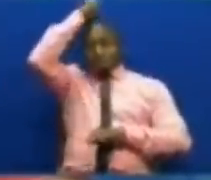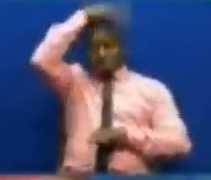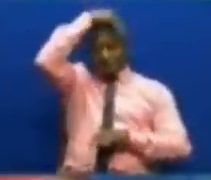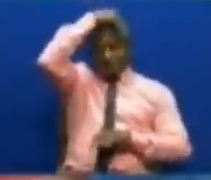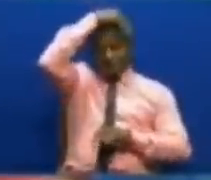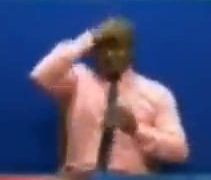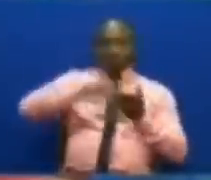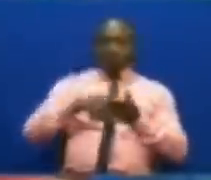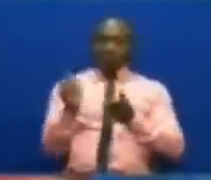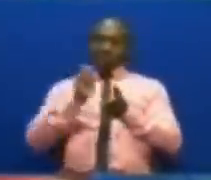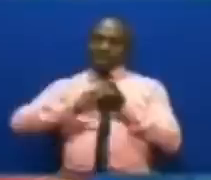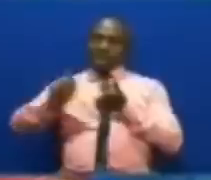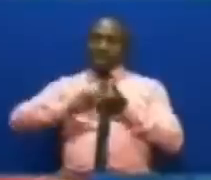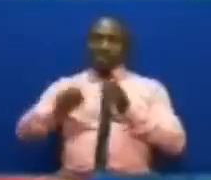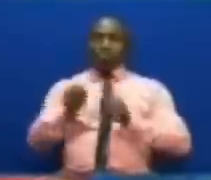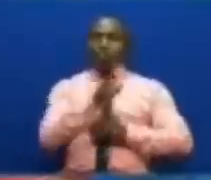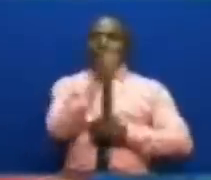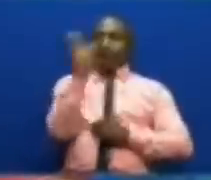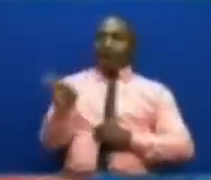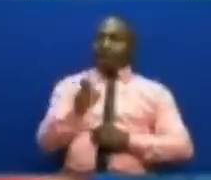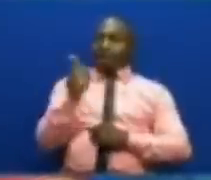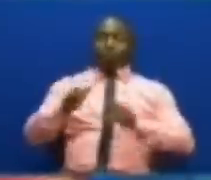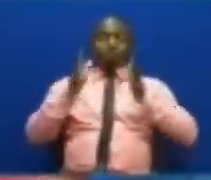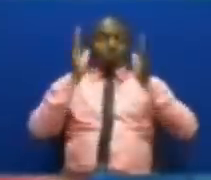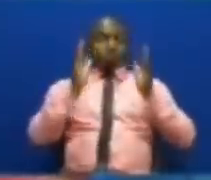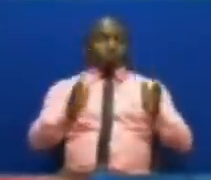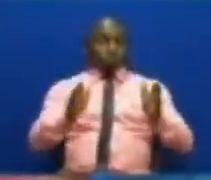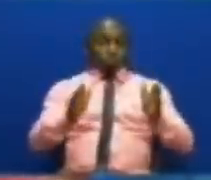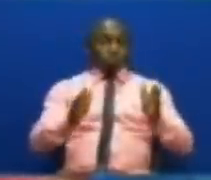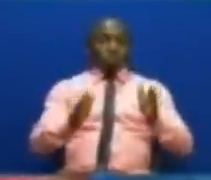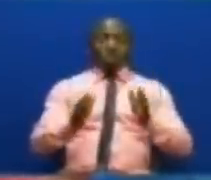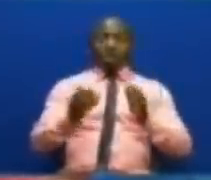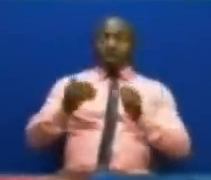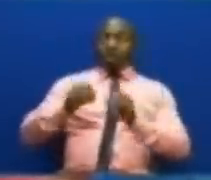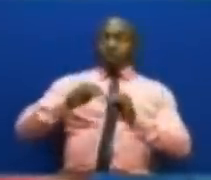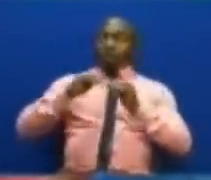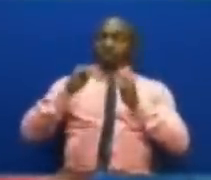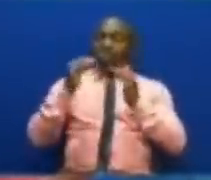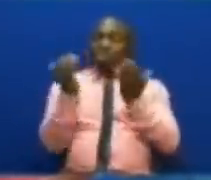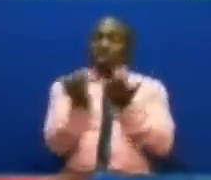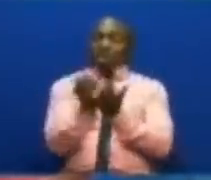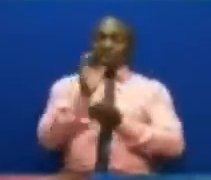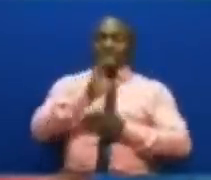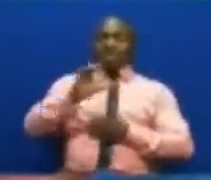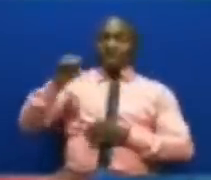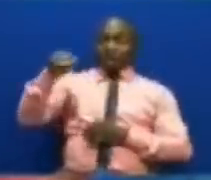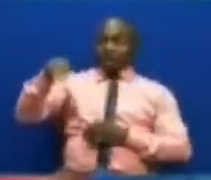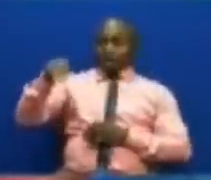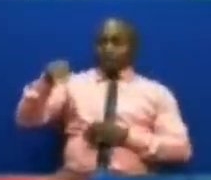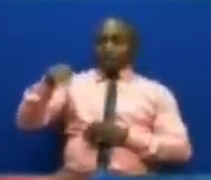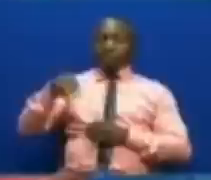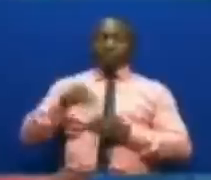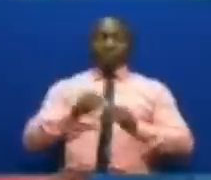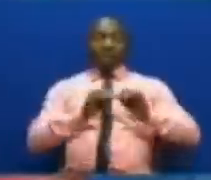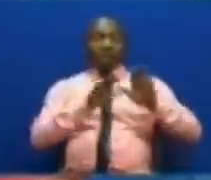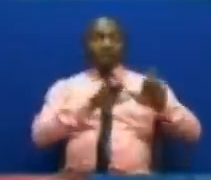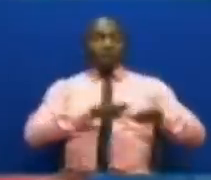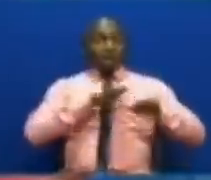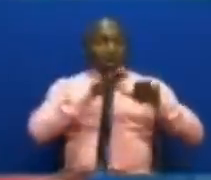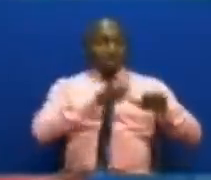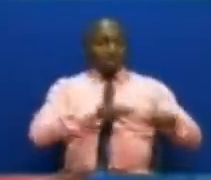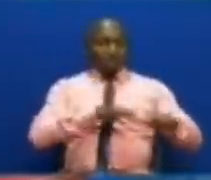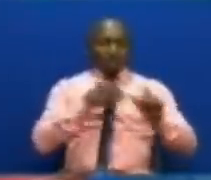Katibu wa halmashauri kuu ya taifa itikadi na uenezi wa chama cha mapinduzi CCM Humphrey Polepole amesisitiza